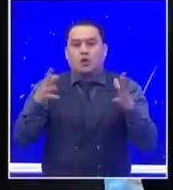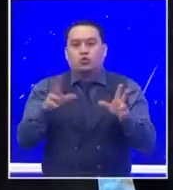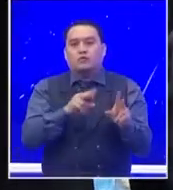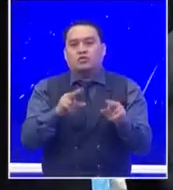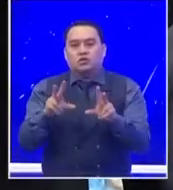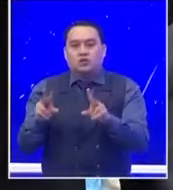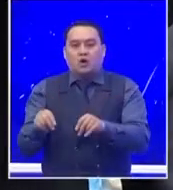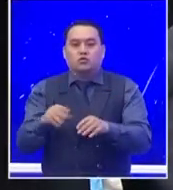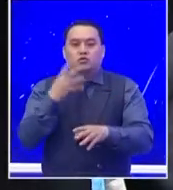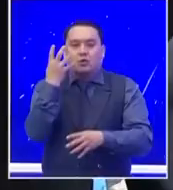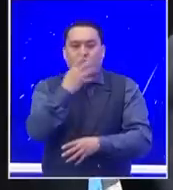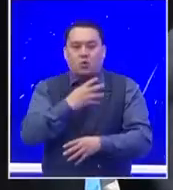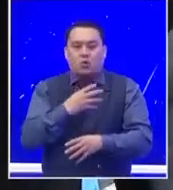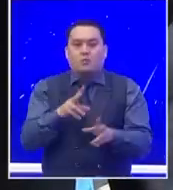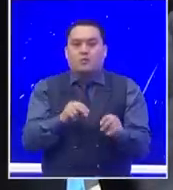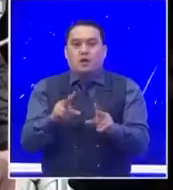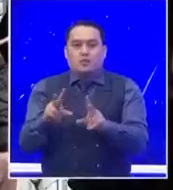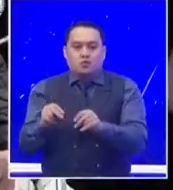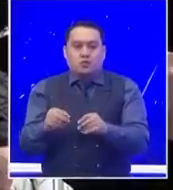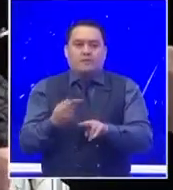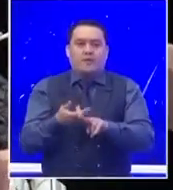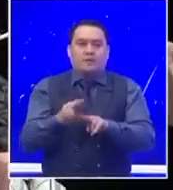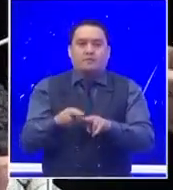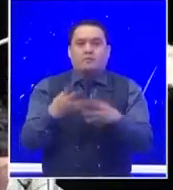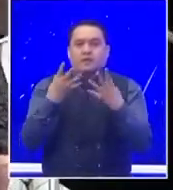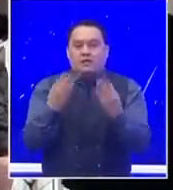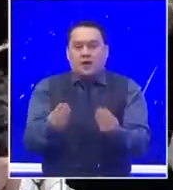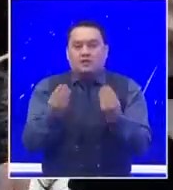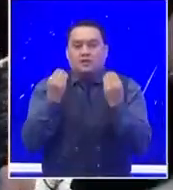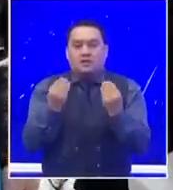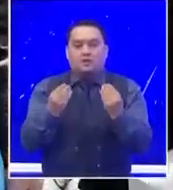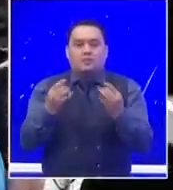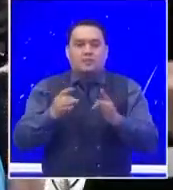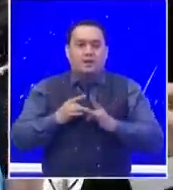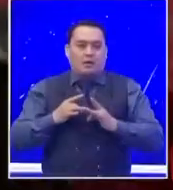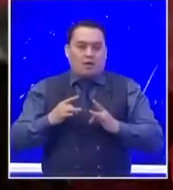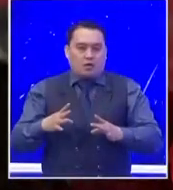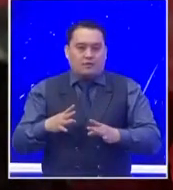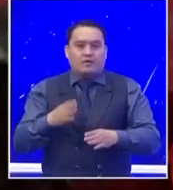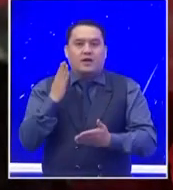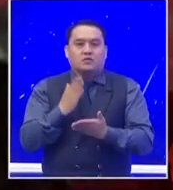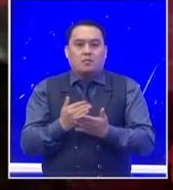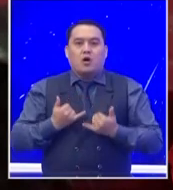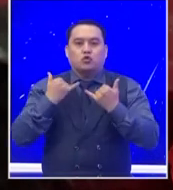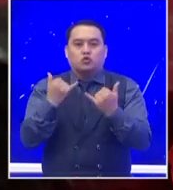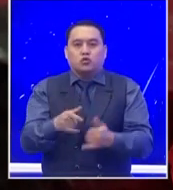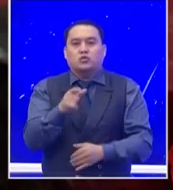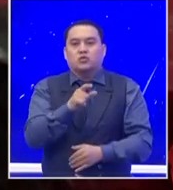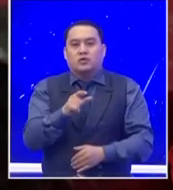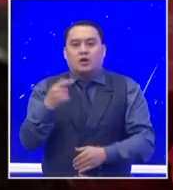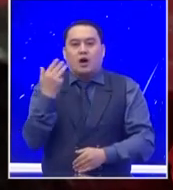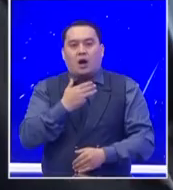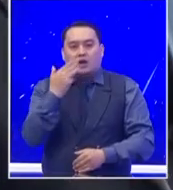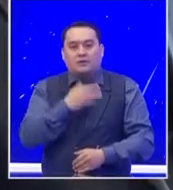счастья, душевной теплоты и благополучия в этот прекрасный праздник. Отметим, Валентина Спиридонова является почетным